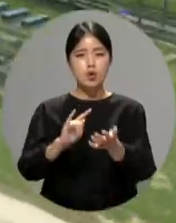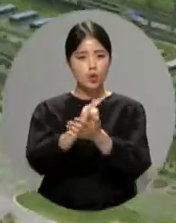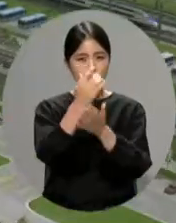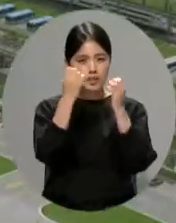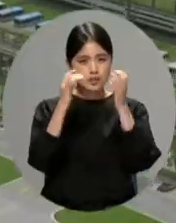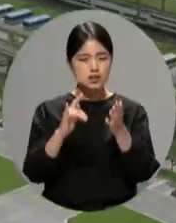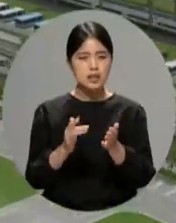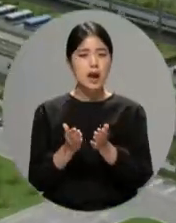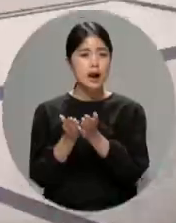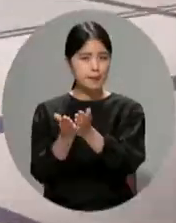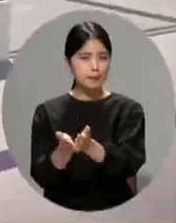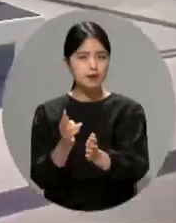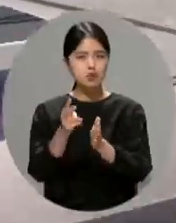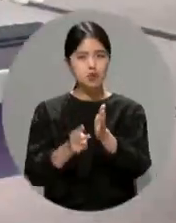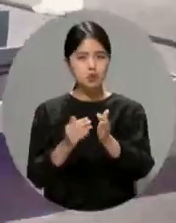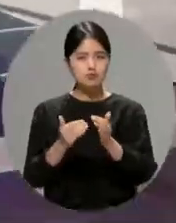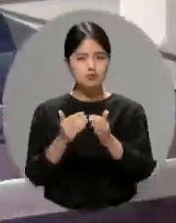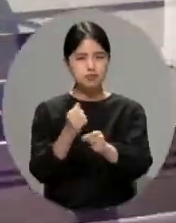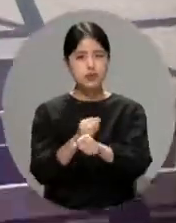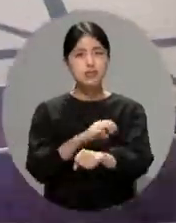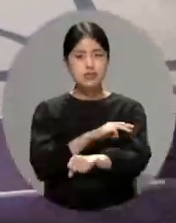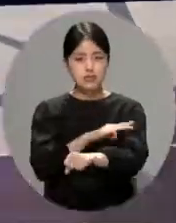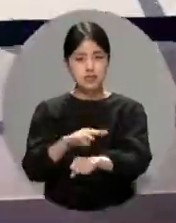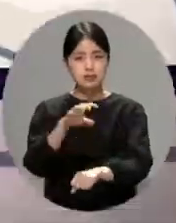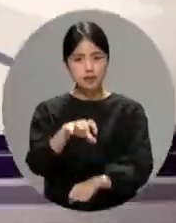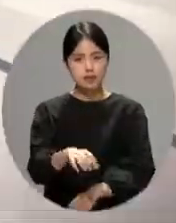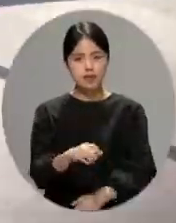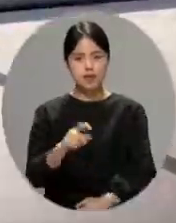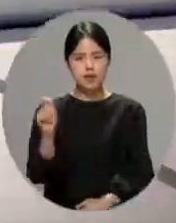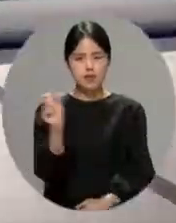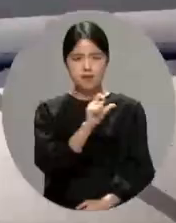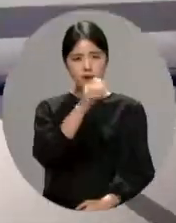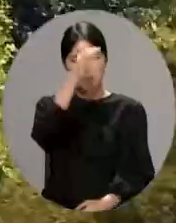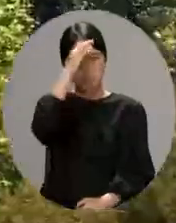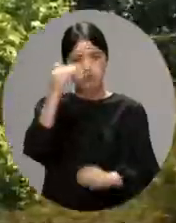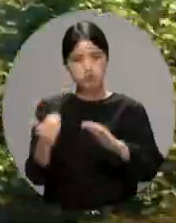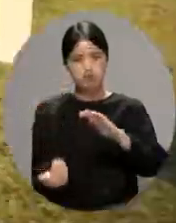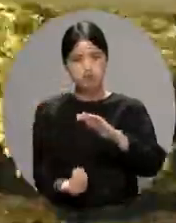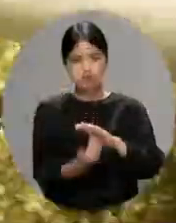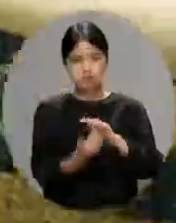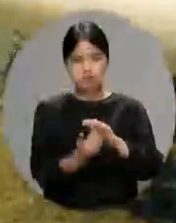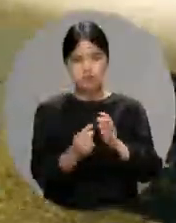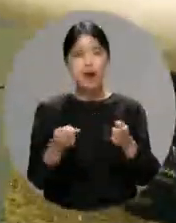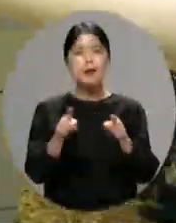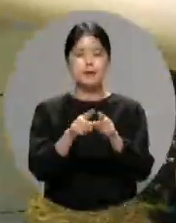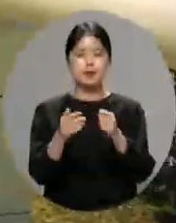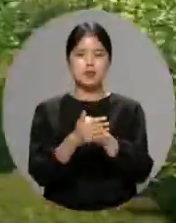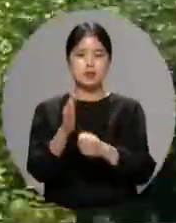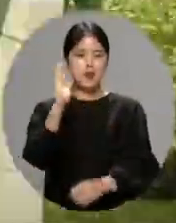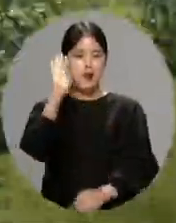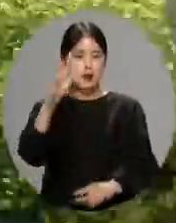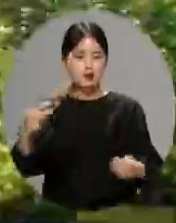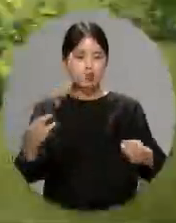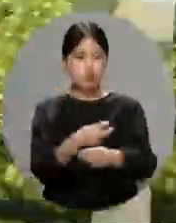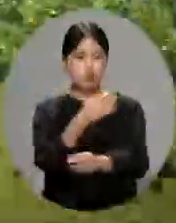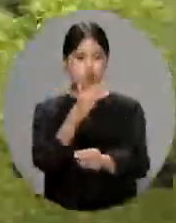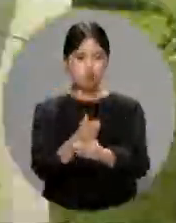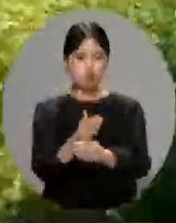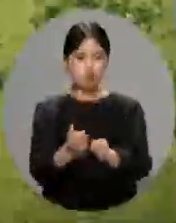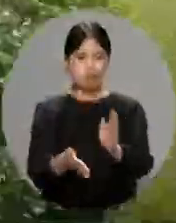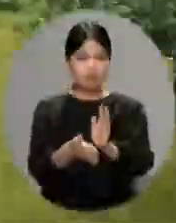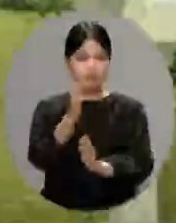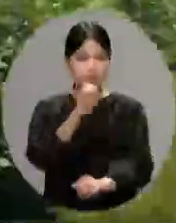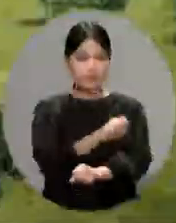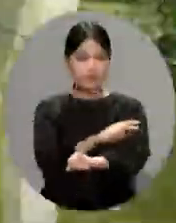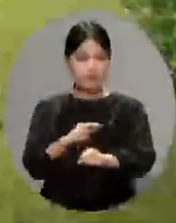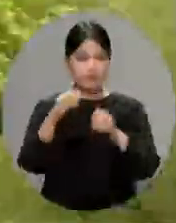신항만, 철도가 추진되고 있는 새만금에 초고속 교통기술까지 접목되면서 차세대 교통중심지로